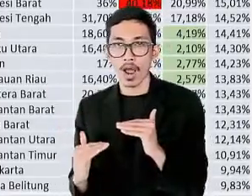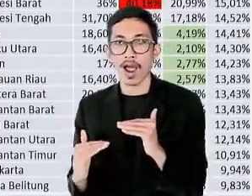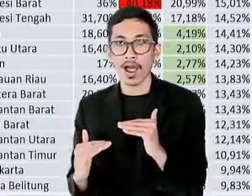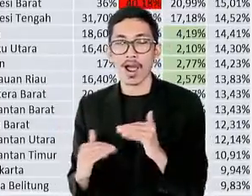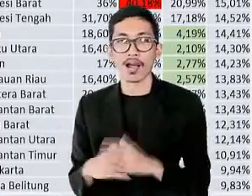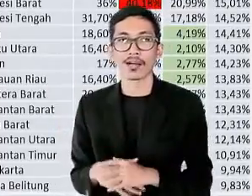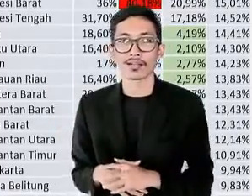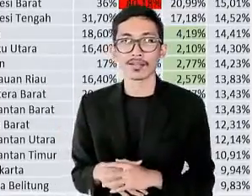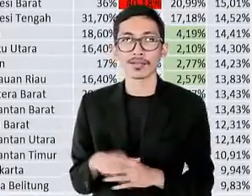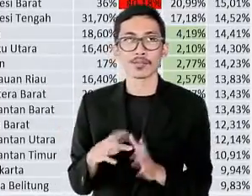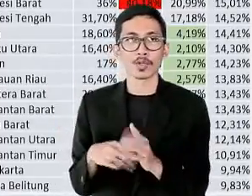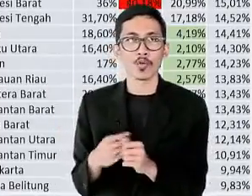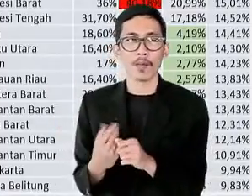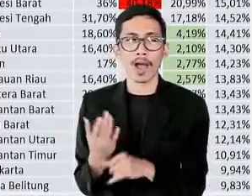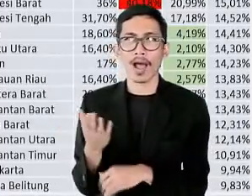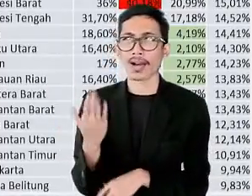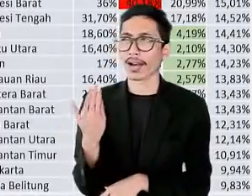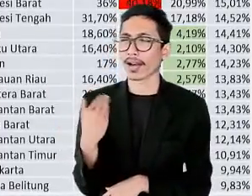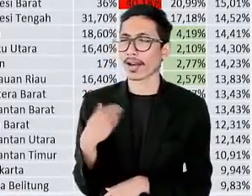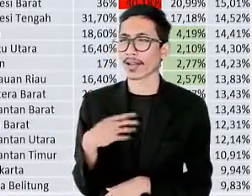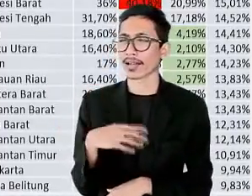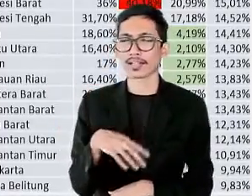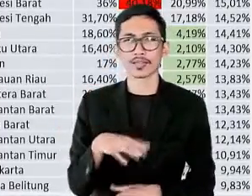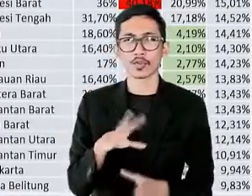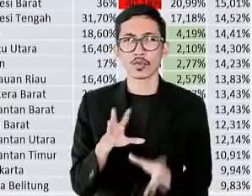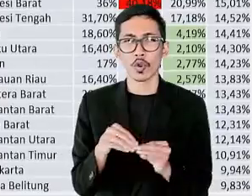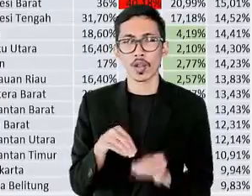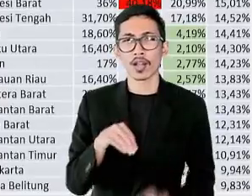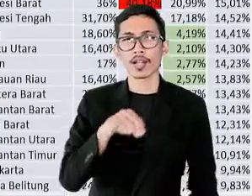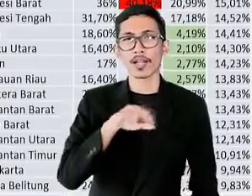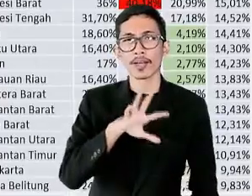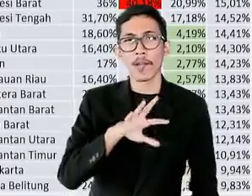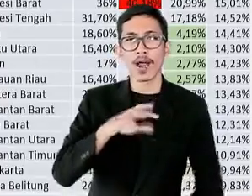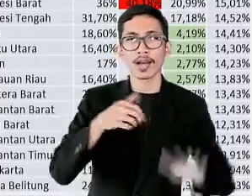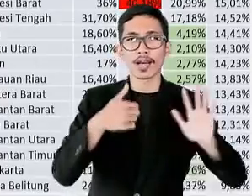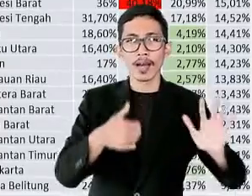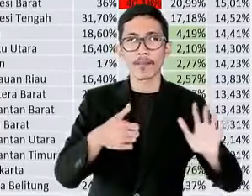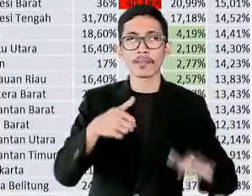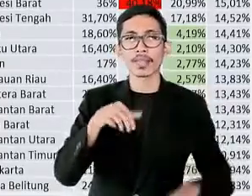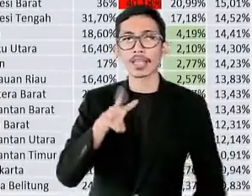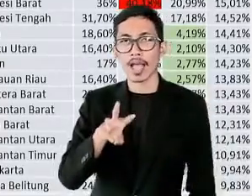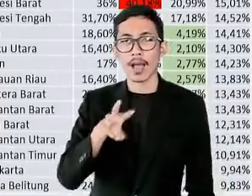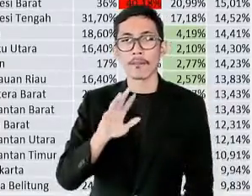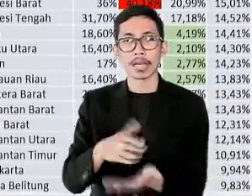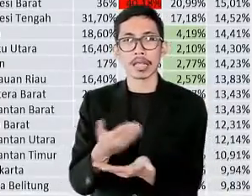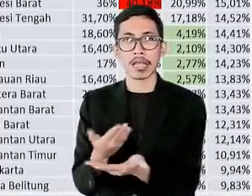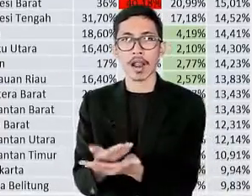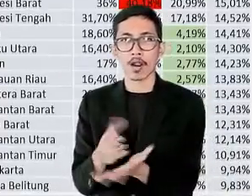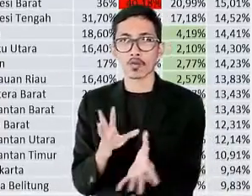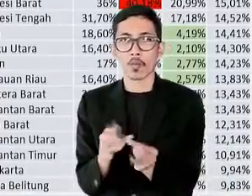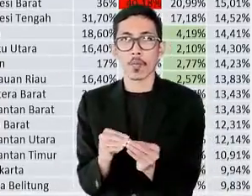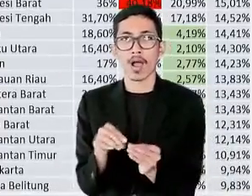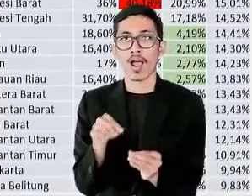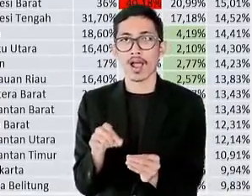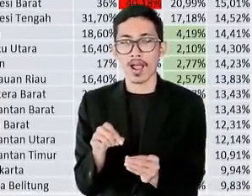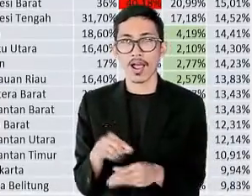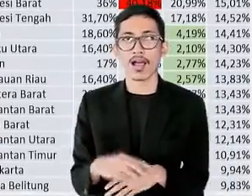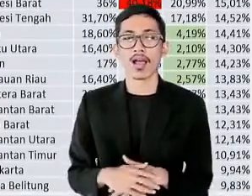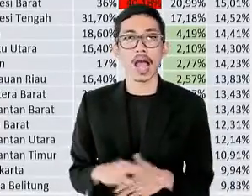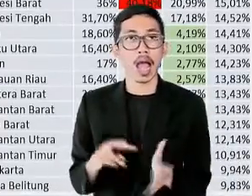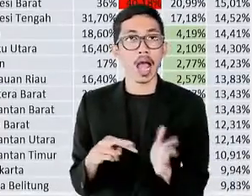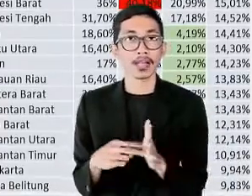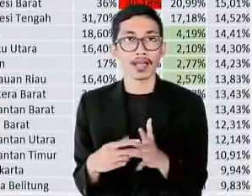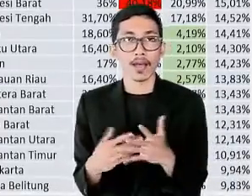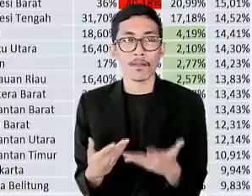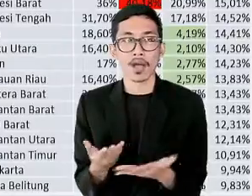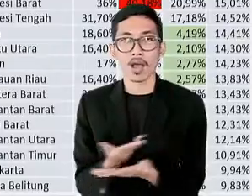harian pada minggu kemarin sebesar 563 kematian sebagai catatan selama lonjakan